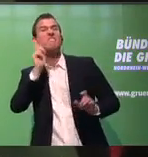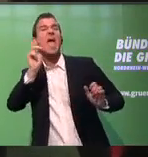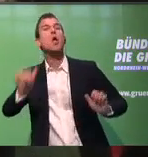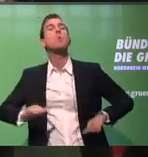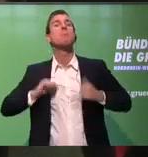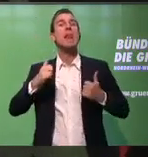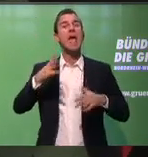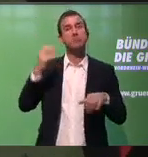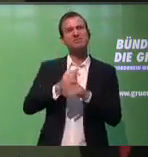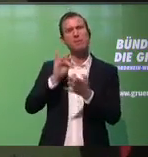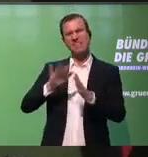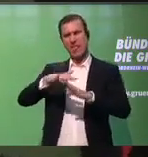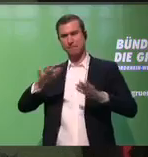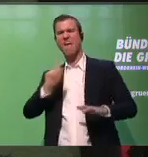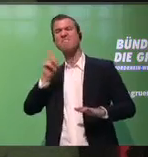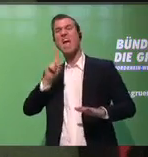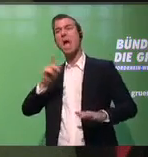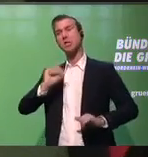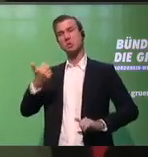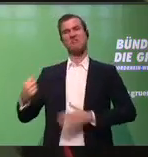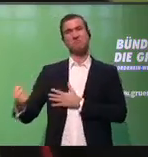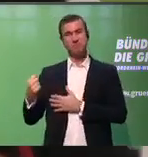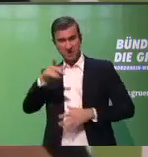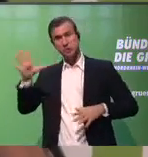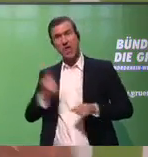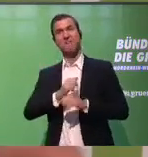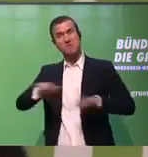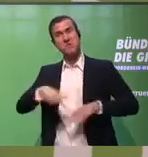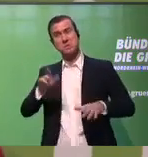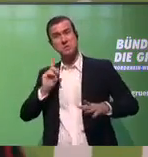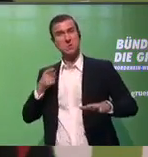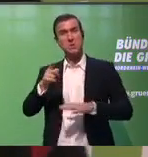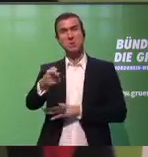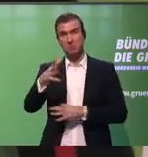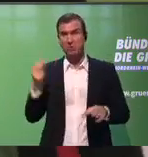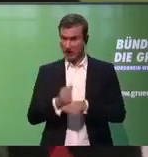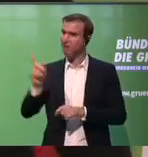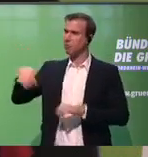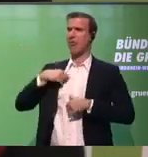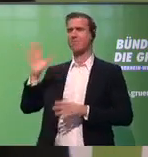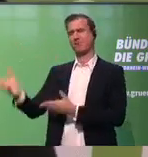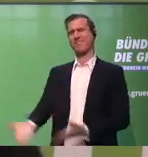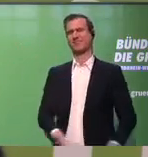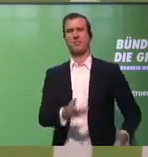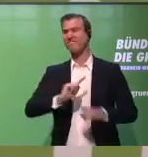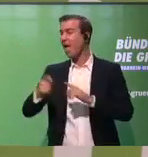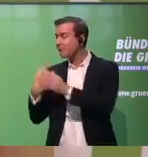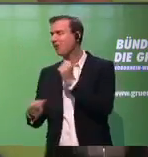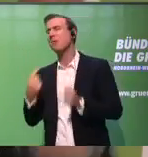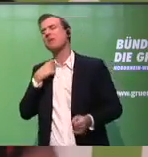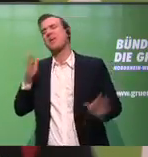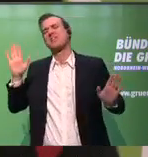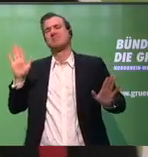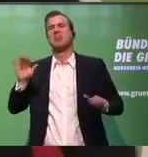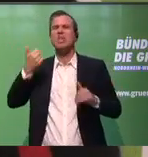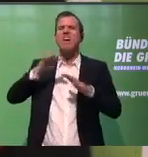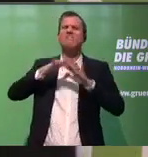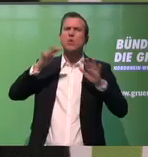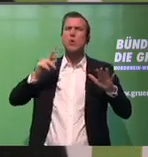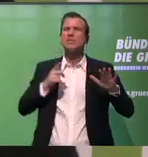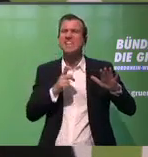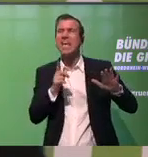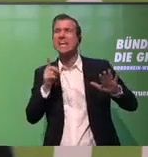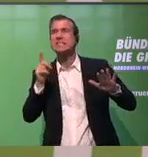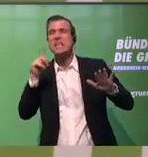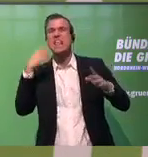haben im Mittelmeer, wo nur die Leute, die zuerst sich aus ihrem Heimatland rausschlagen können, dann am besten noch durch die Wüste, dann übers Mittelmeer,